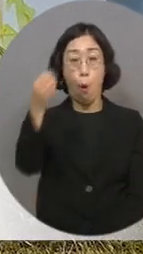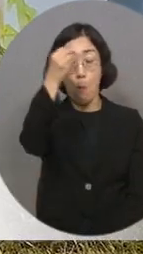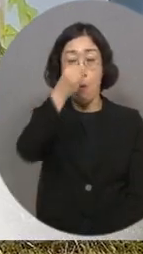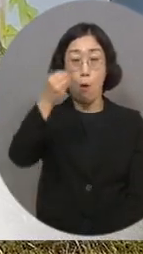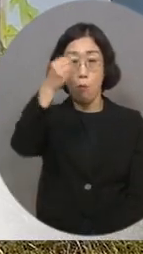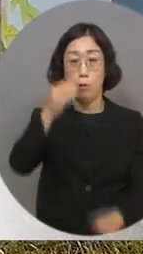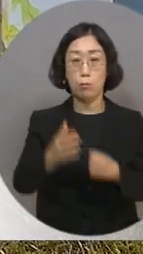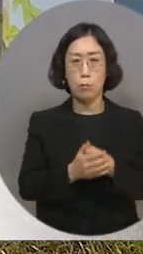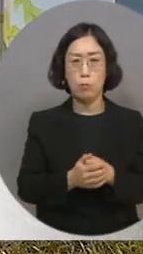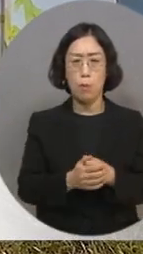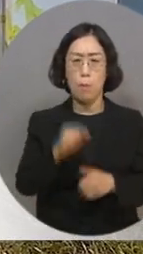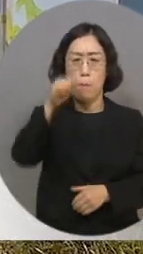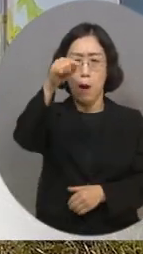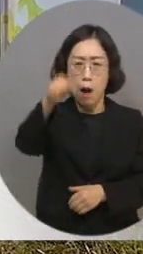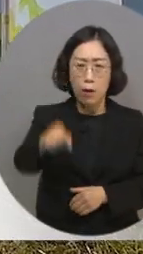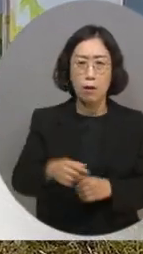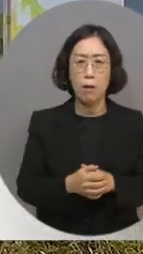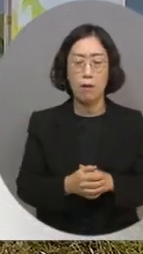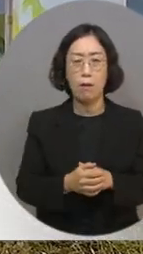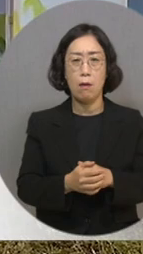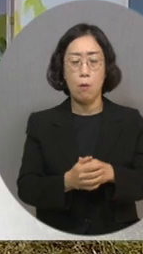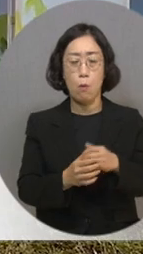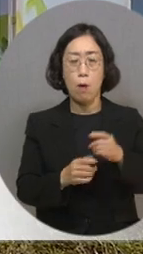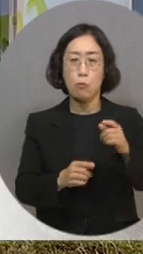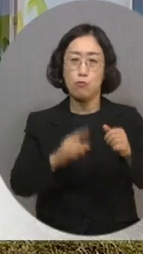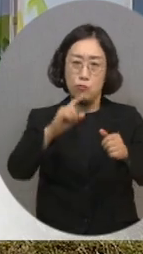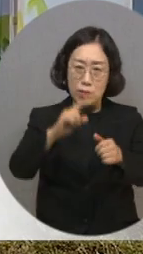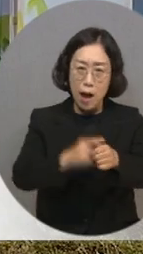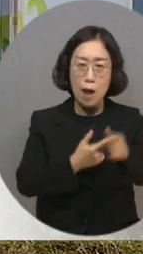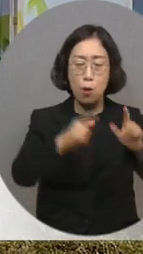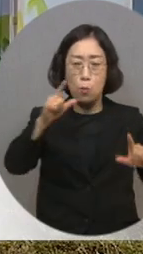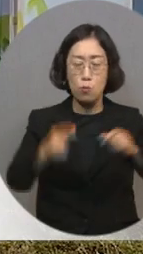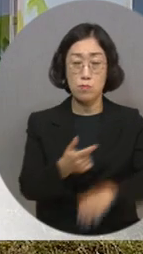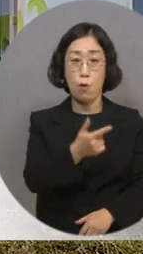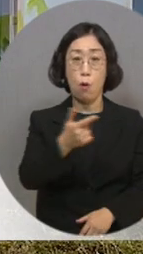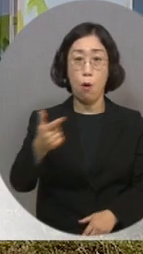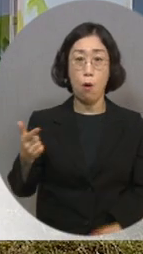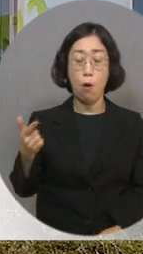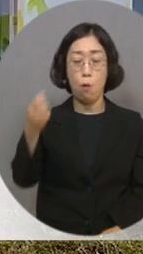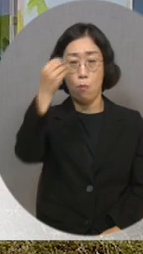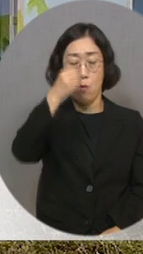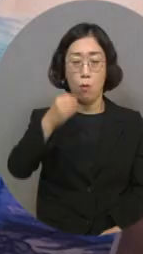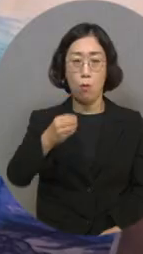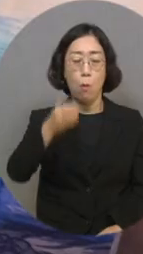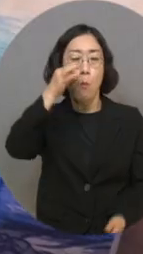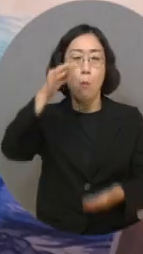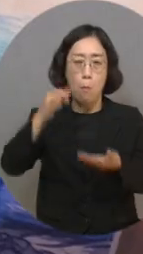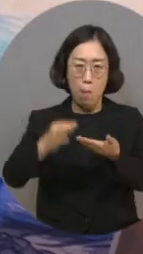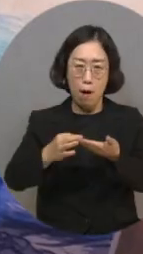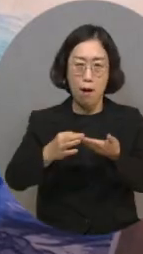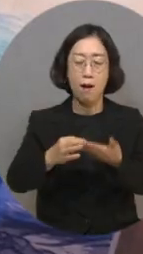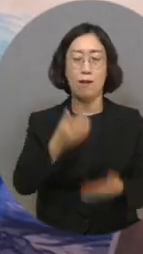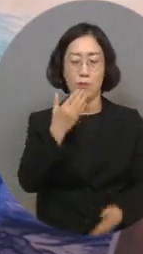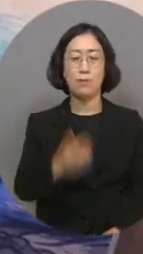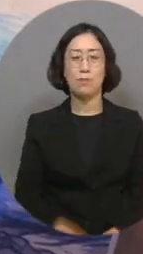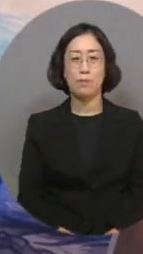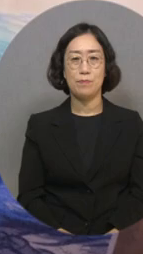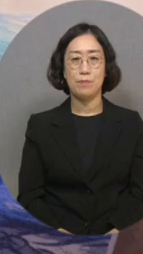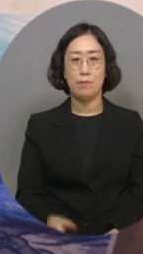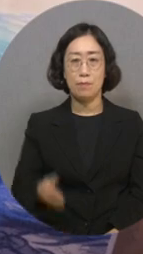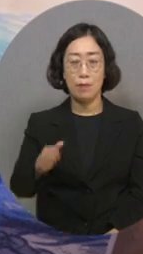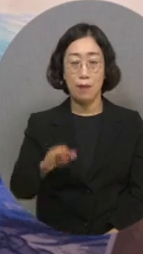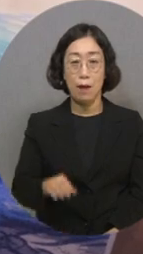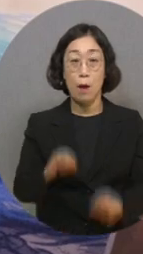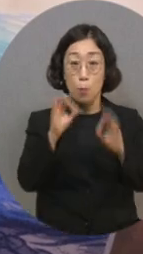되어서 자연이 과연 얼마나 이제 크고 대자연인지 사실 그거를 우리가 망각할 때가 있는데 작가는 관객의